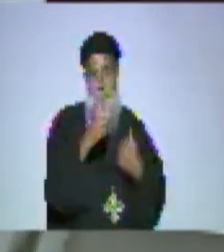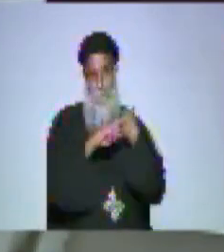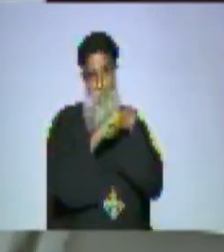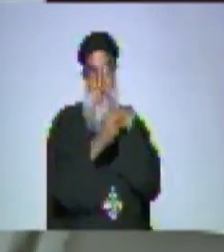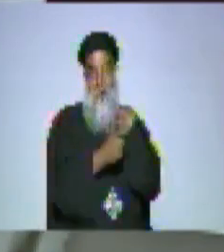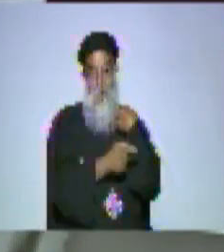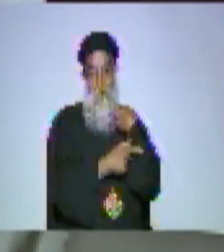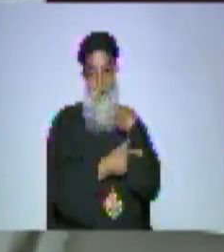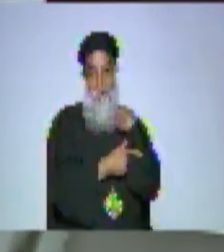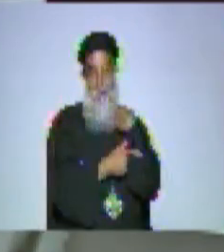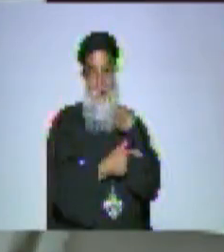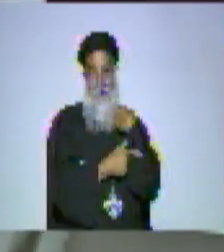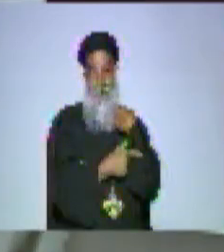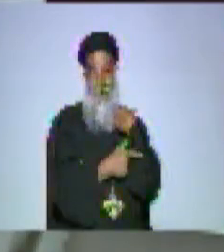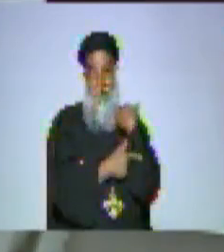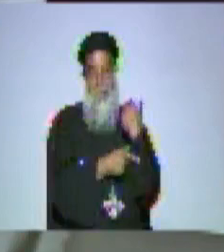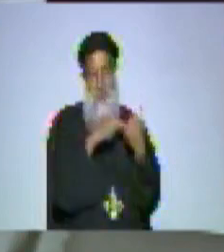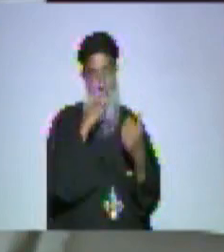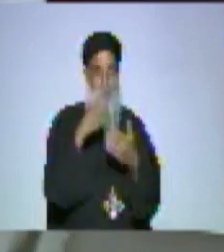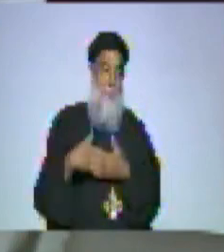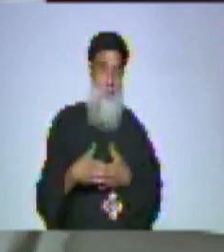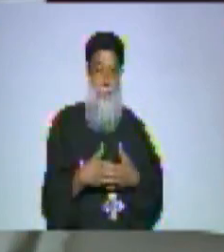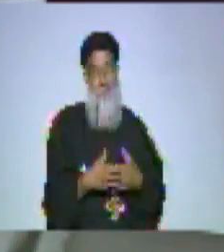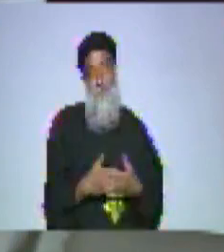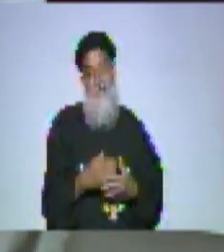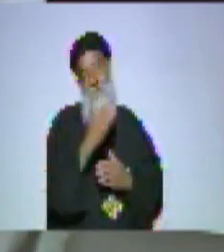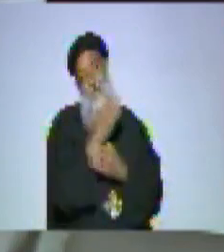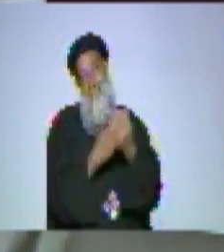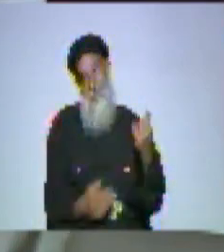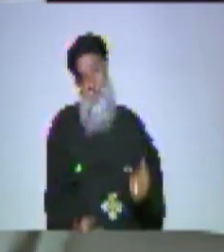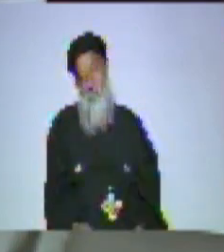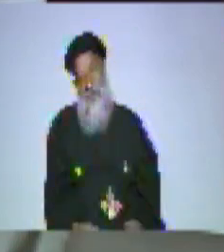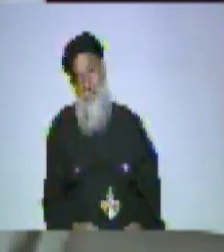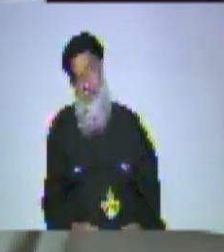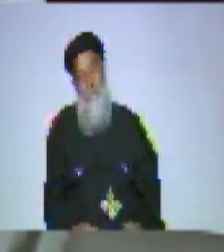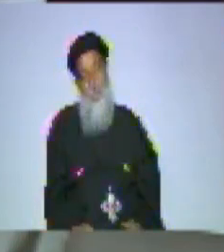جبروت جبروت الله جبرائيل ورافائيل